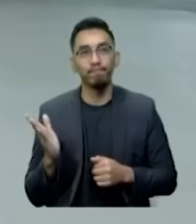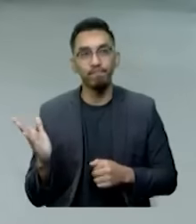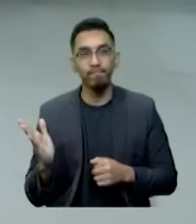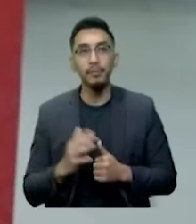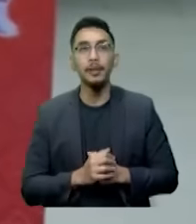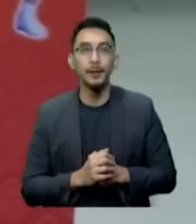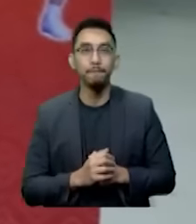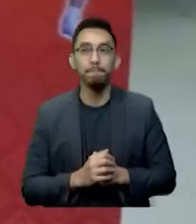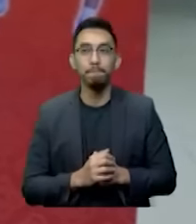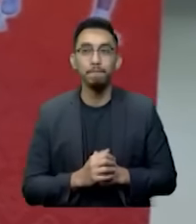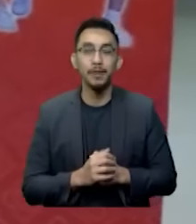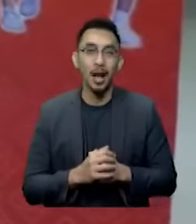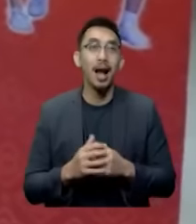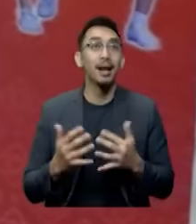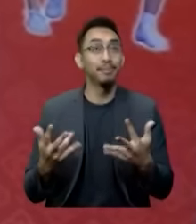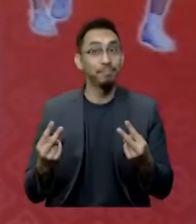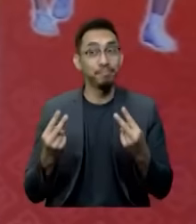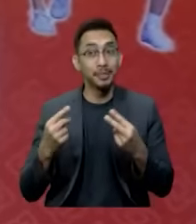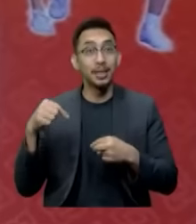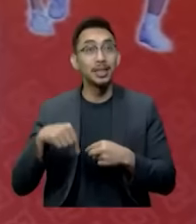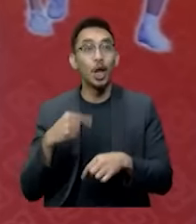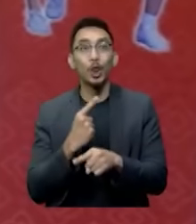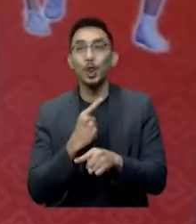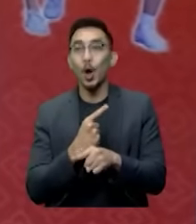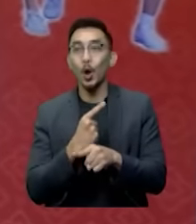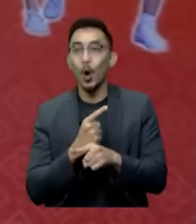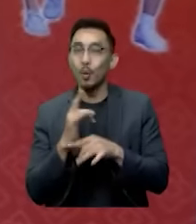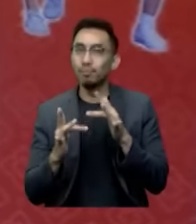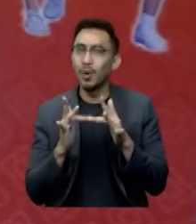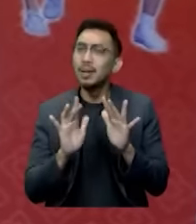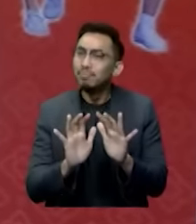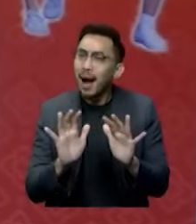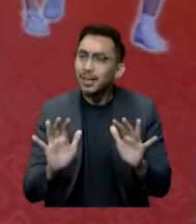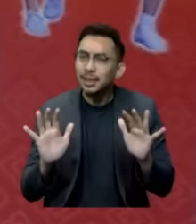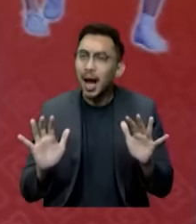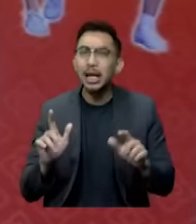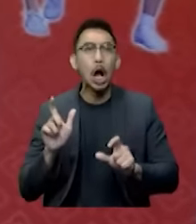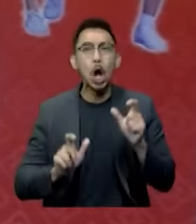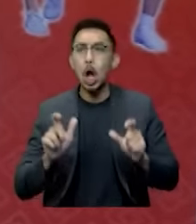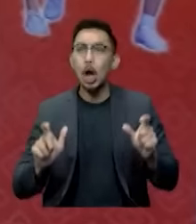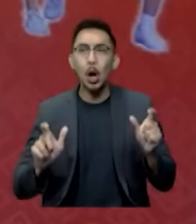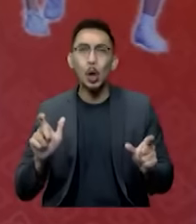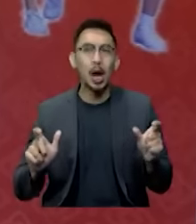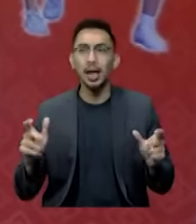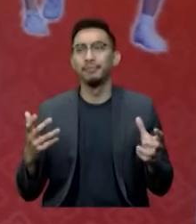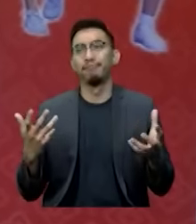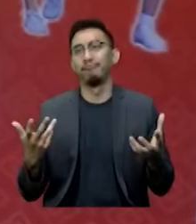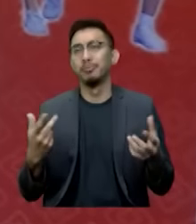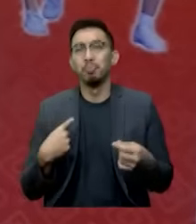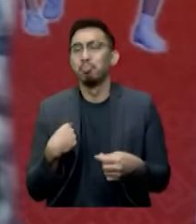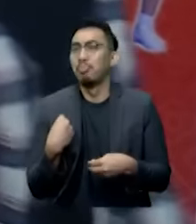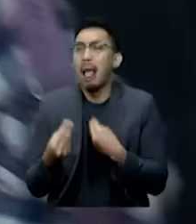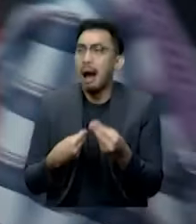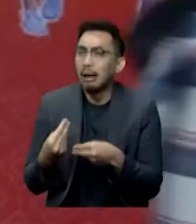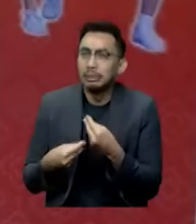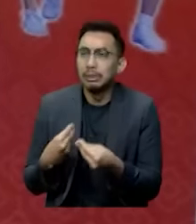Pemirsa, digempur online shop dan kian ditinggalkan oleh pembeli, Pasar Tanah Abang mencoba bangkit dengan menghadirkan konsep terbaru yang lebih